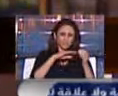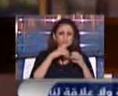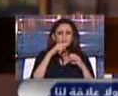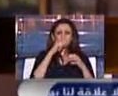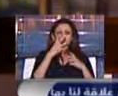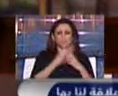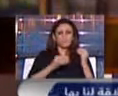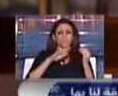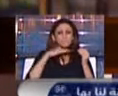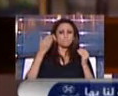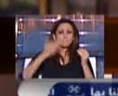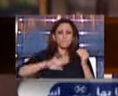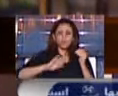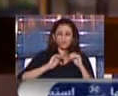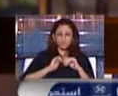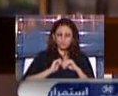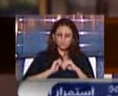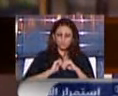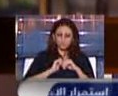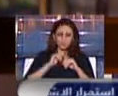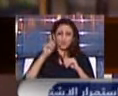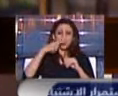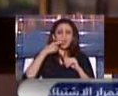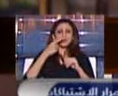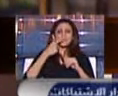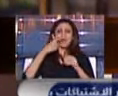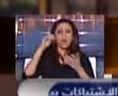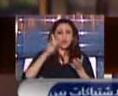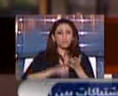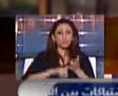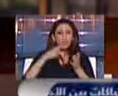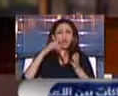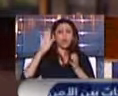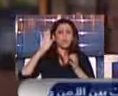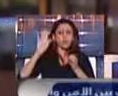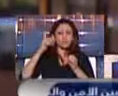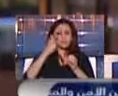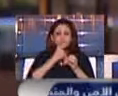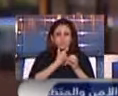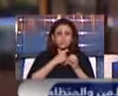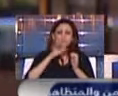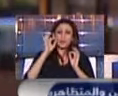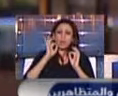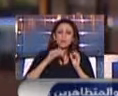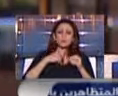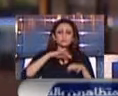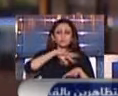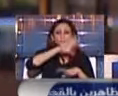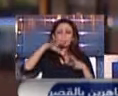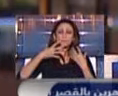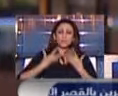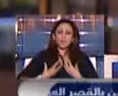راحت كلها. ساريت يوفي بالكلمة دي يعني يا أستاذ عمر، على الأقل دي هتهدينا